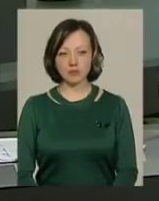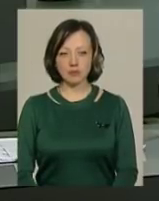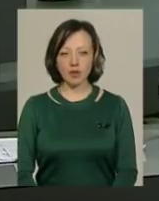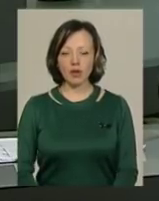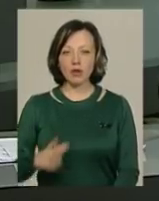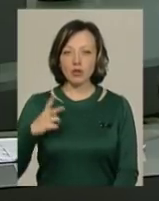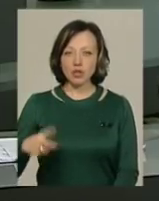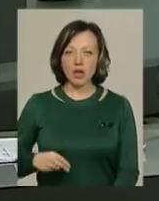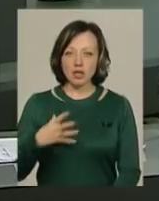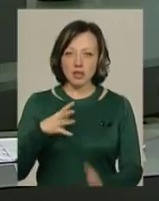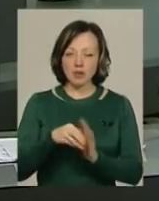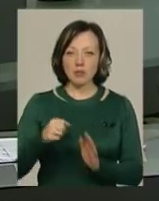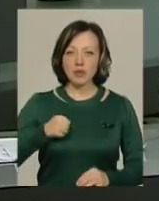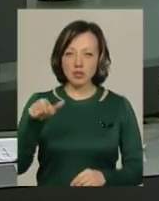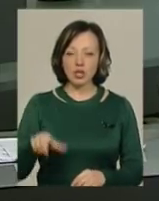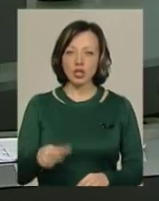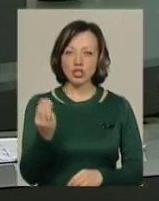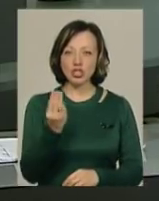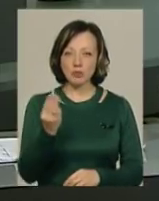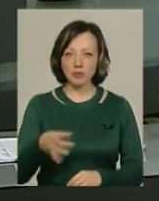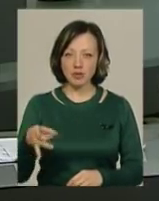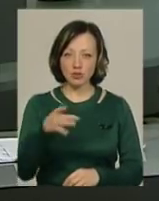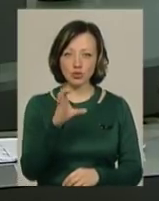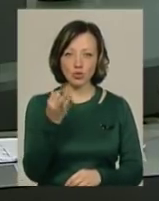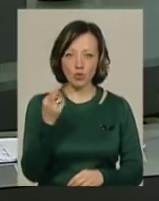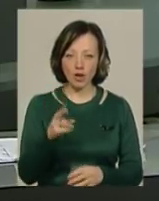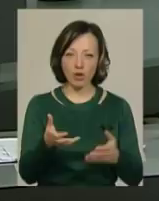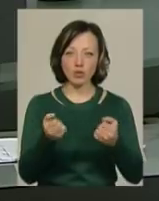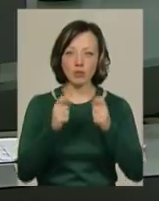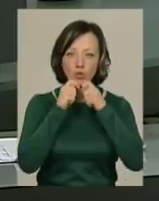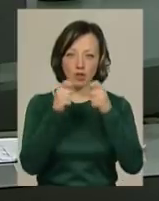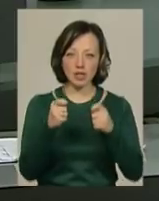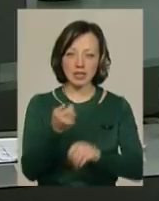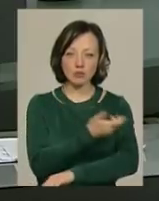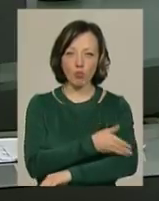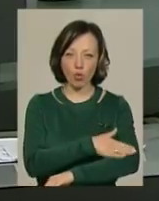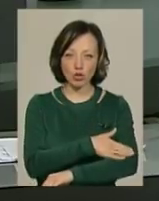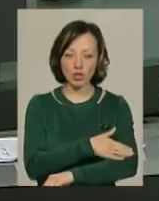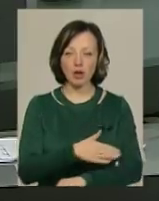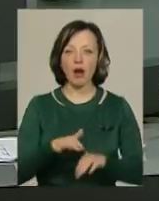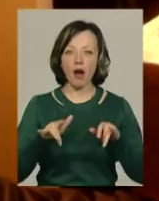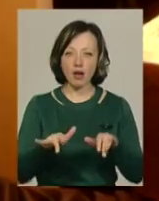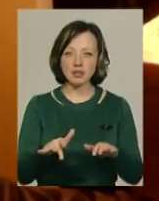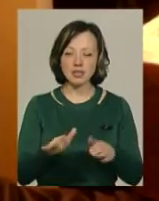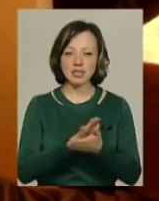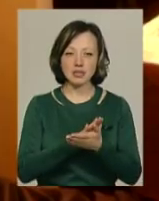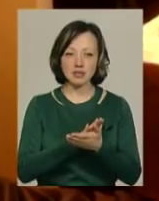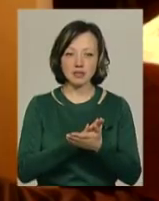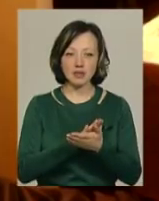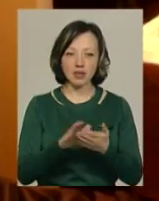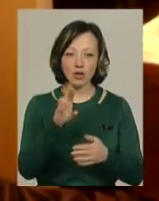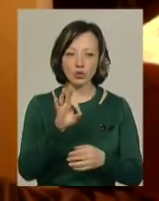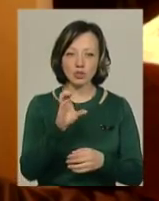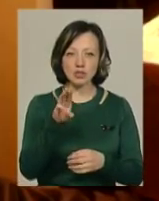Дочка загиблого бійця Шепетівщини, ревазу циклаурі Соня, отримала подарунок із Польщі. Доброчинна акція «Свята без тата» у цій